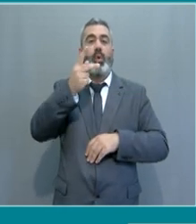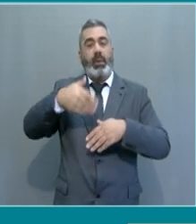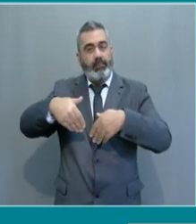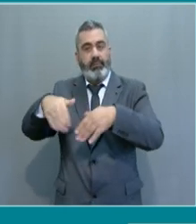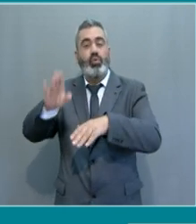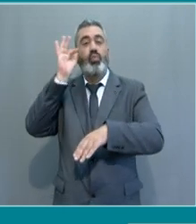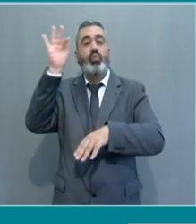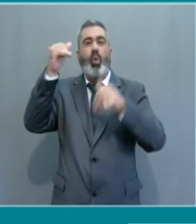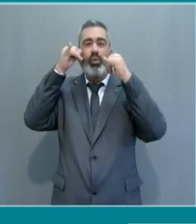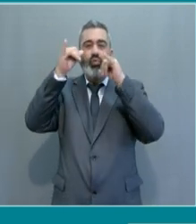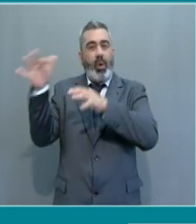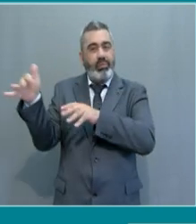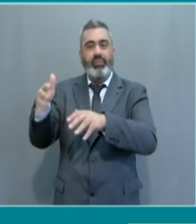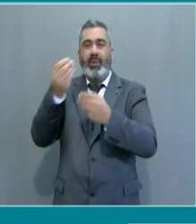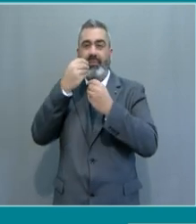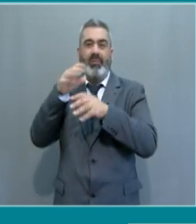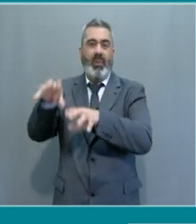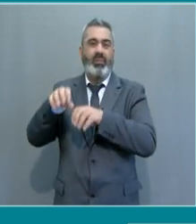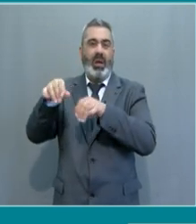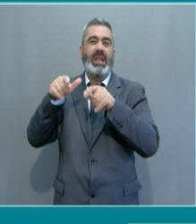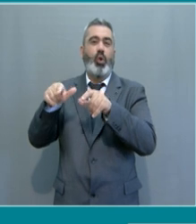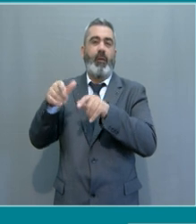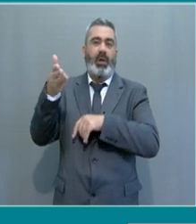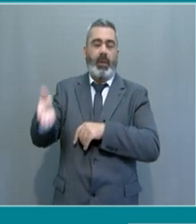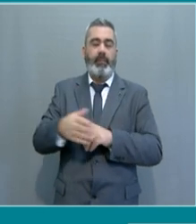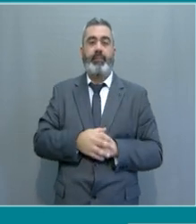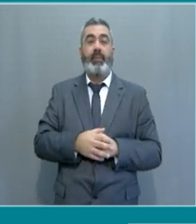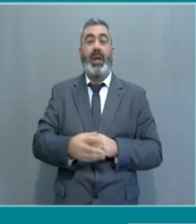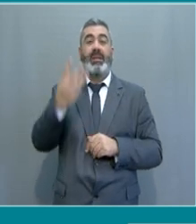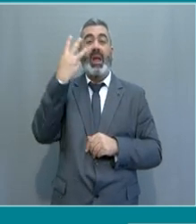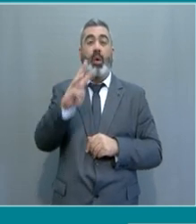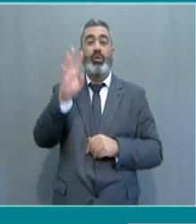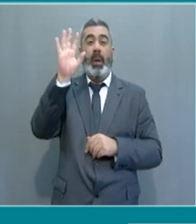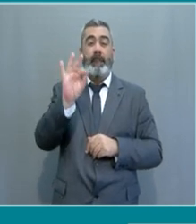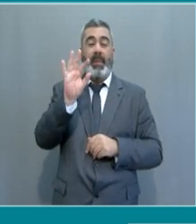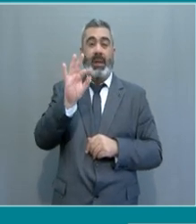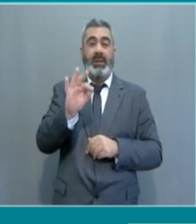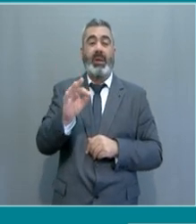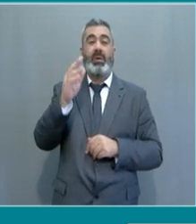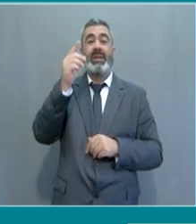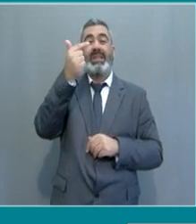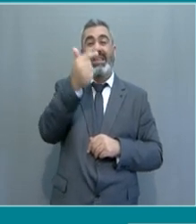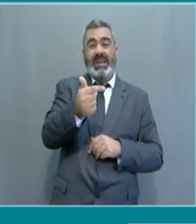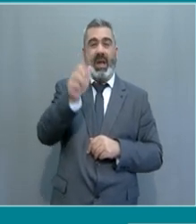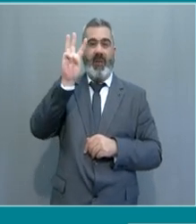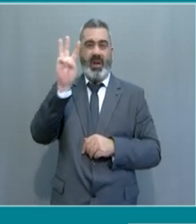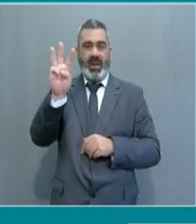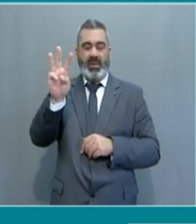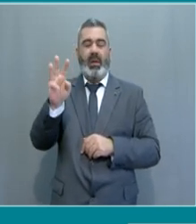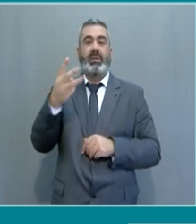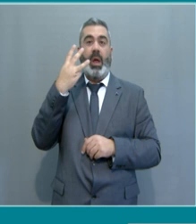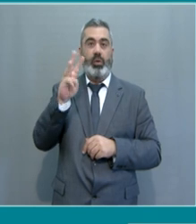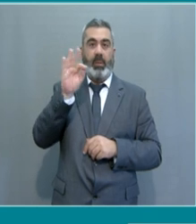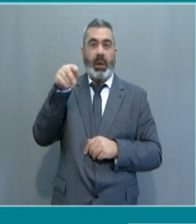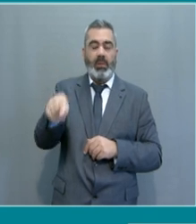κτηνοτροφικές χρήσεις. Η παραγωγή των 350 γιγαβατορών